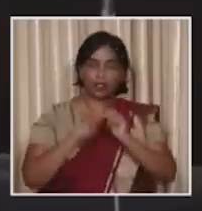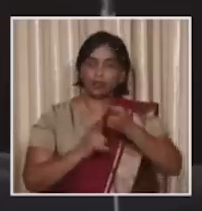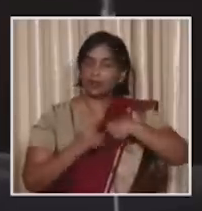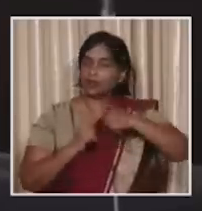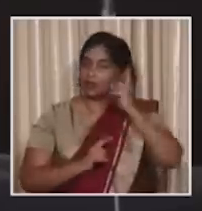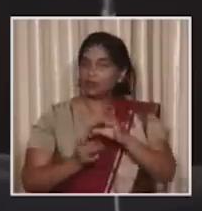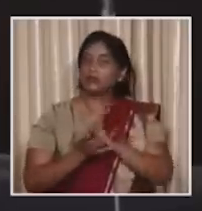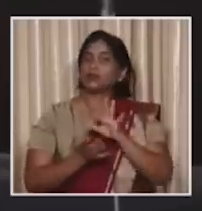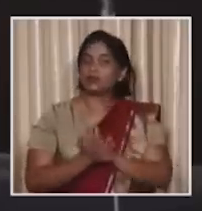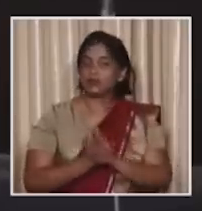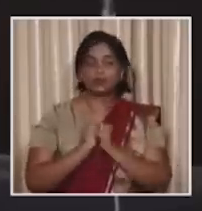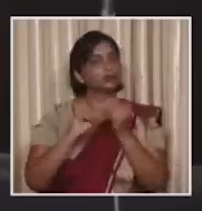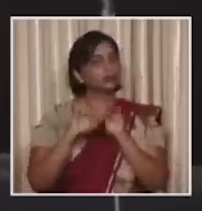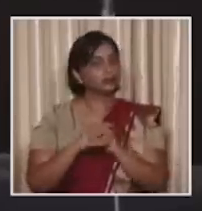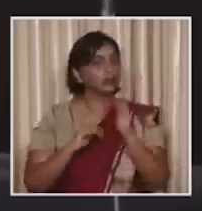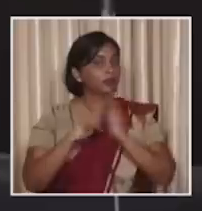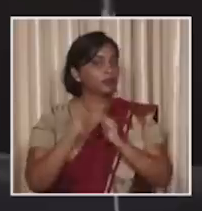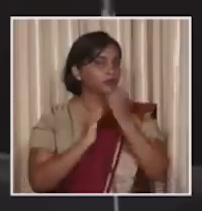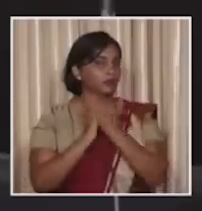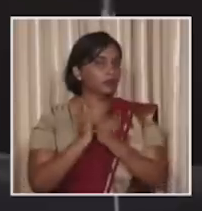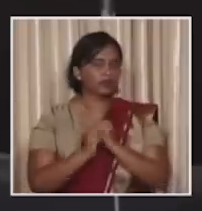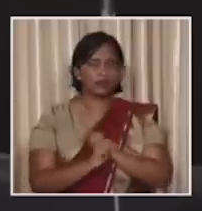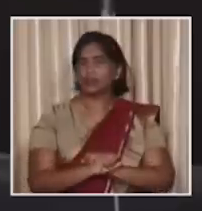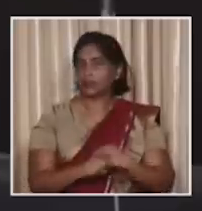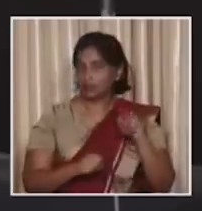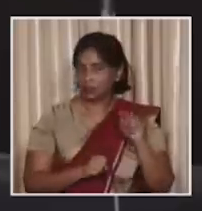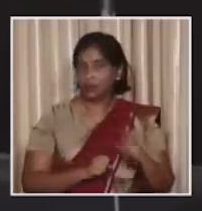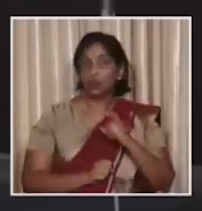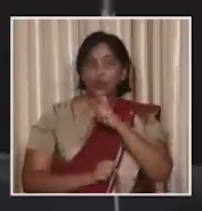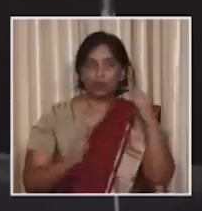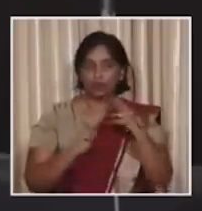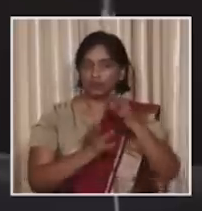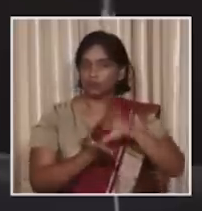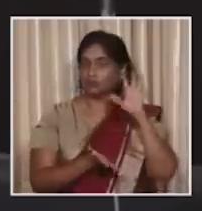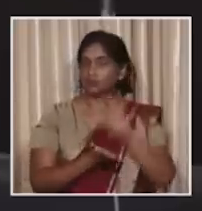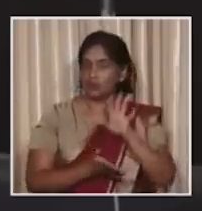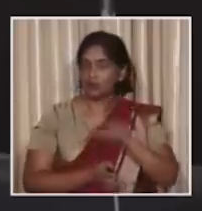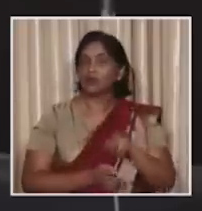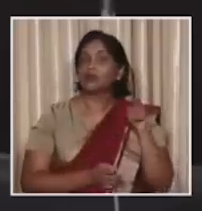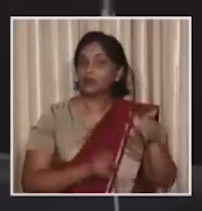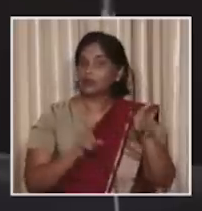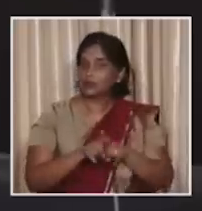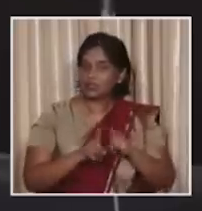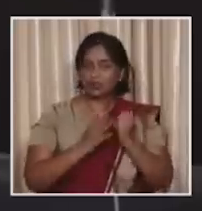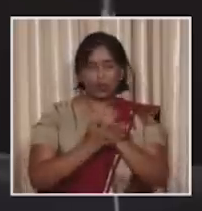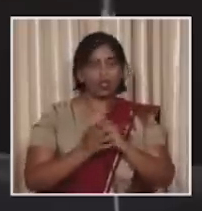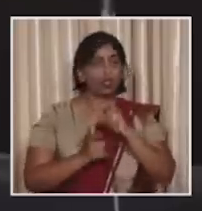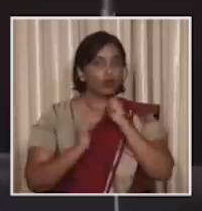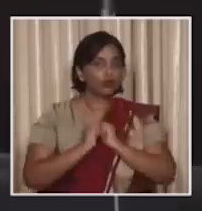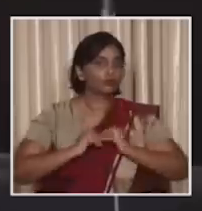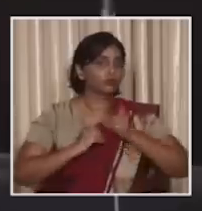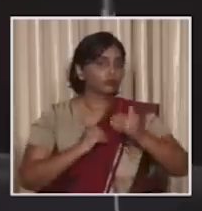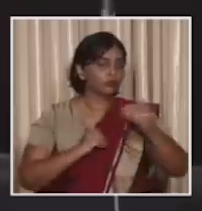තීරණේ ප්‍රකාරව බඳවා ගැනීම ක්‍රමවේදයේ ක්‍රියාත්මක නොකිරීම අධිකරණ විසින් තහවුරු කර ඇති බවත් ඒ අනුව ඉහත සියලු නඩු කටයුතු